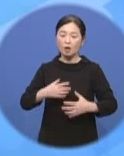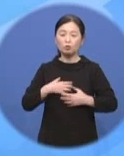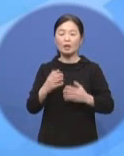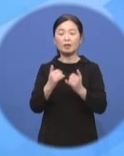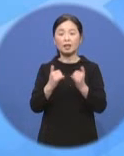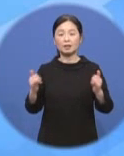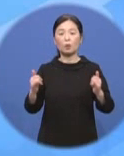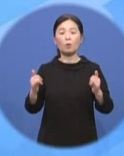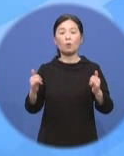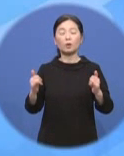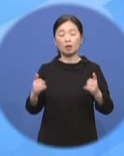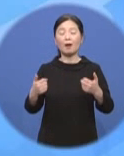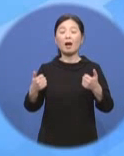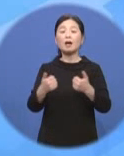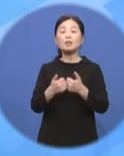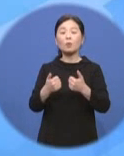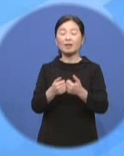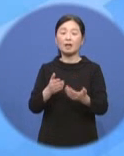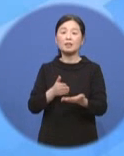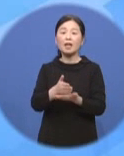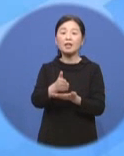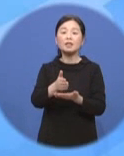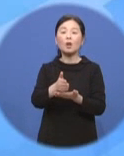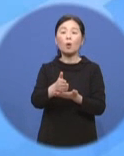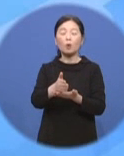課の相談専用ダイヤル